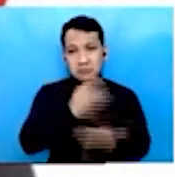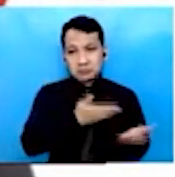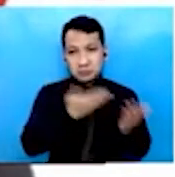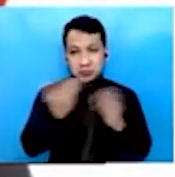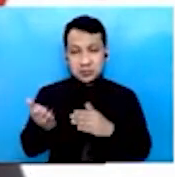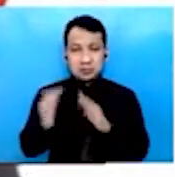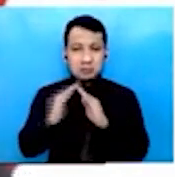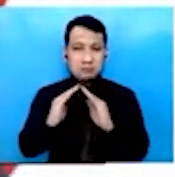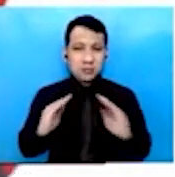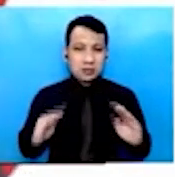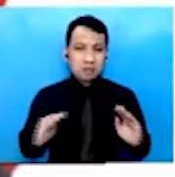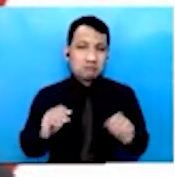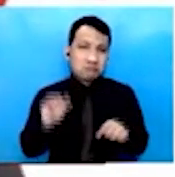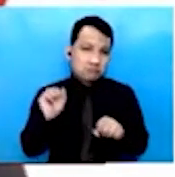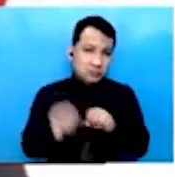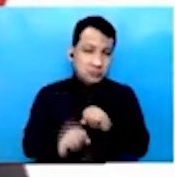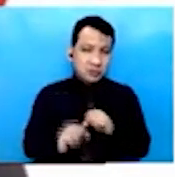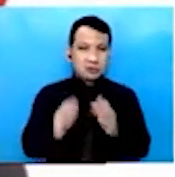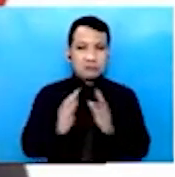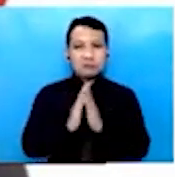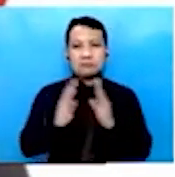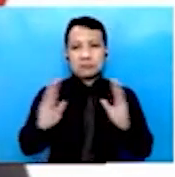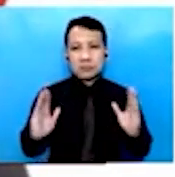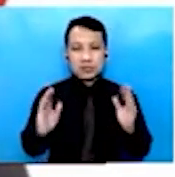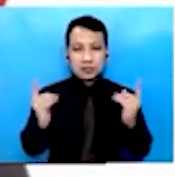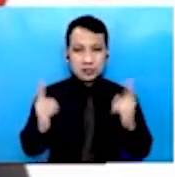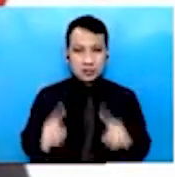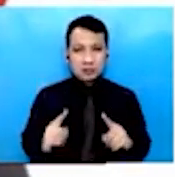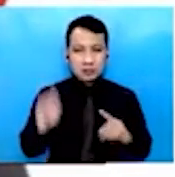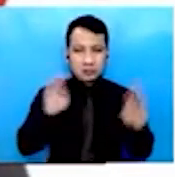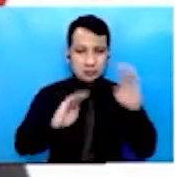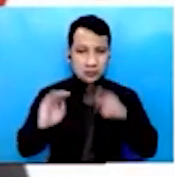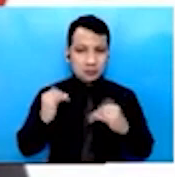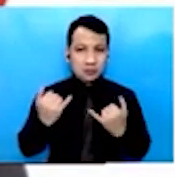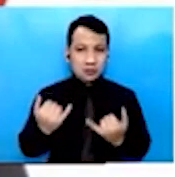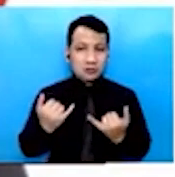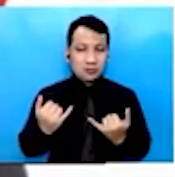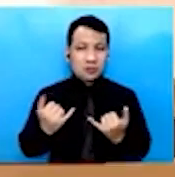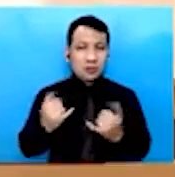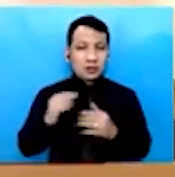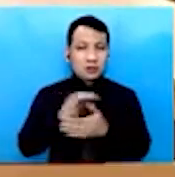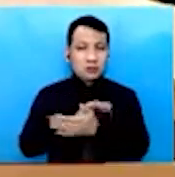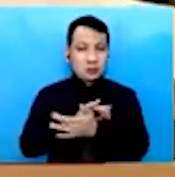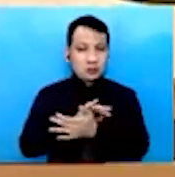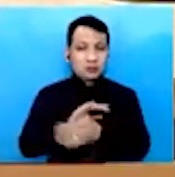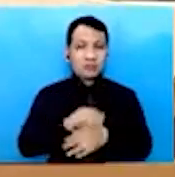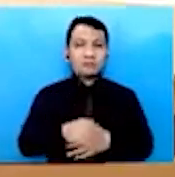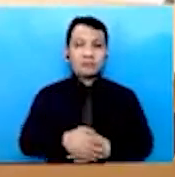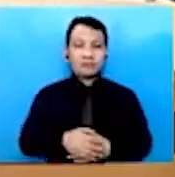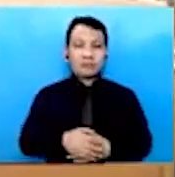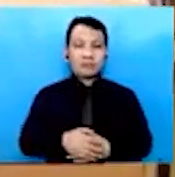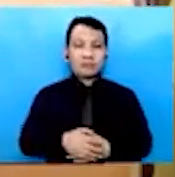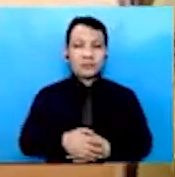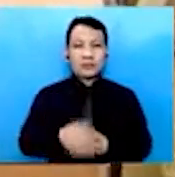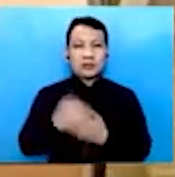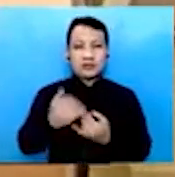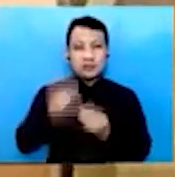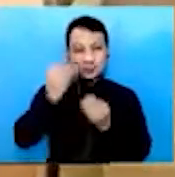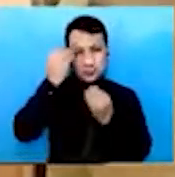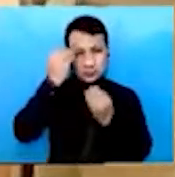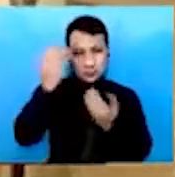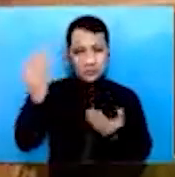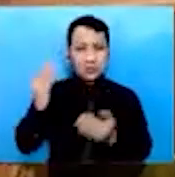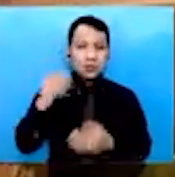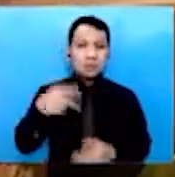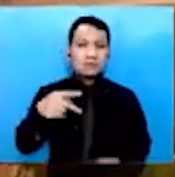So, ganun kalala yung nagiging problema sa ngayon sa panahon ng pandemya. Kaya iminumungkahi ng